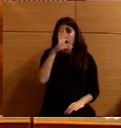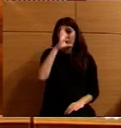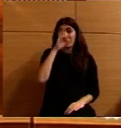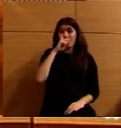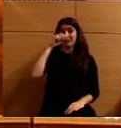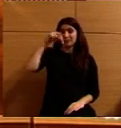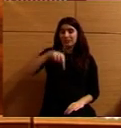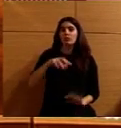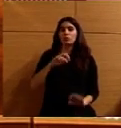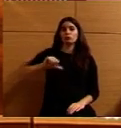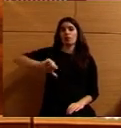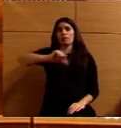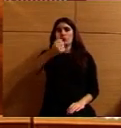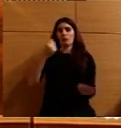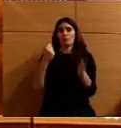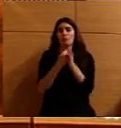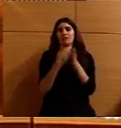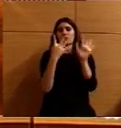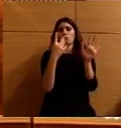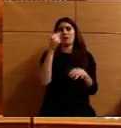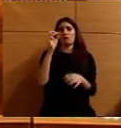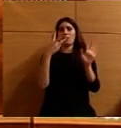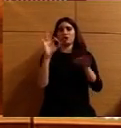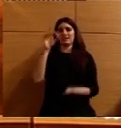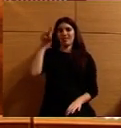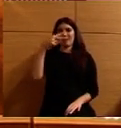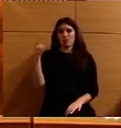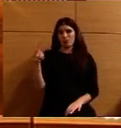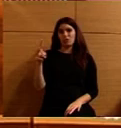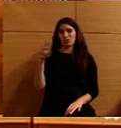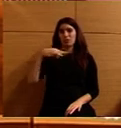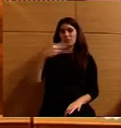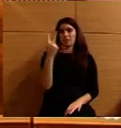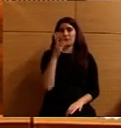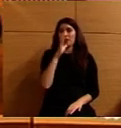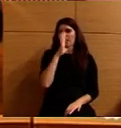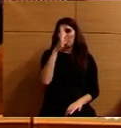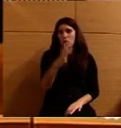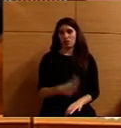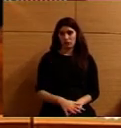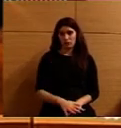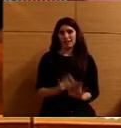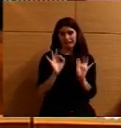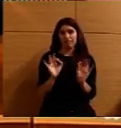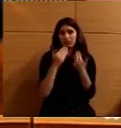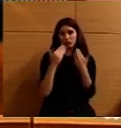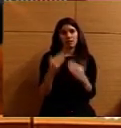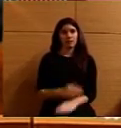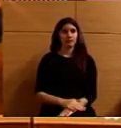d'enguany han tingut que aprovar el màxim de 9,80 euros per metre quadrat per als propers 5 anys. Moltes gràcies,